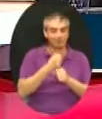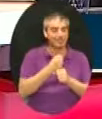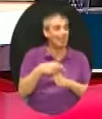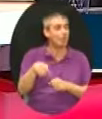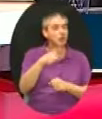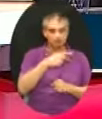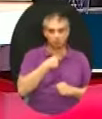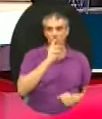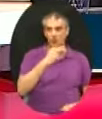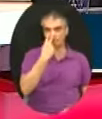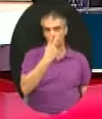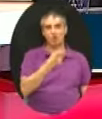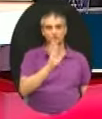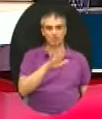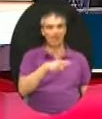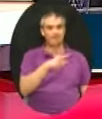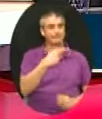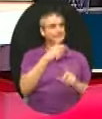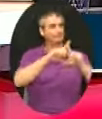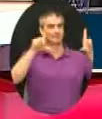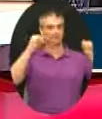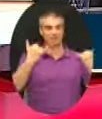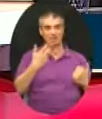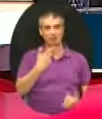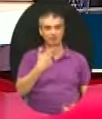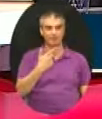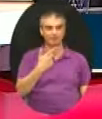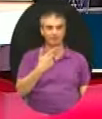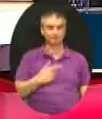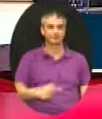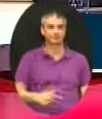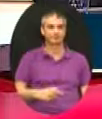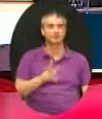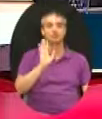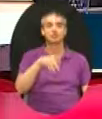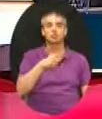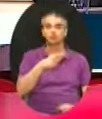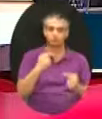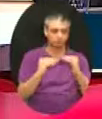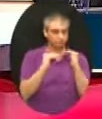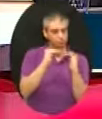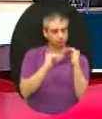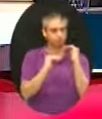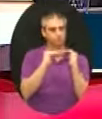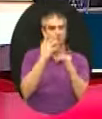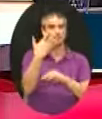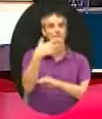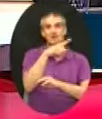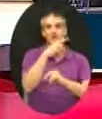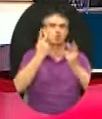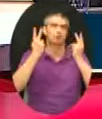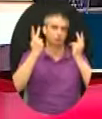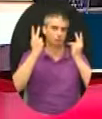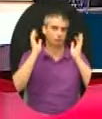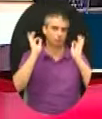שאנחנו יכולים אולי לראות אותה גם על המסך עכשיו, יש למעשה קרב צמוד במדינות